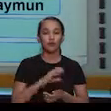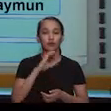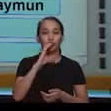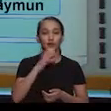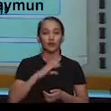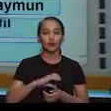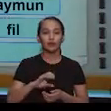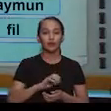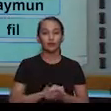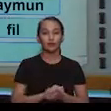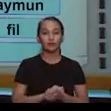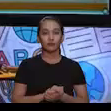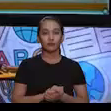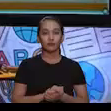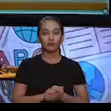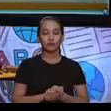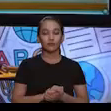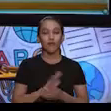fil